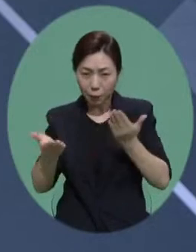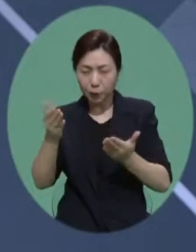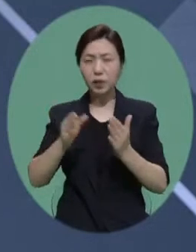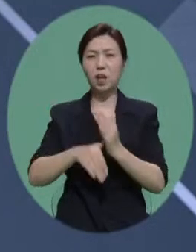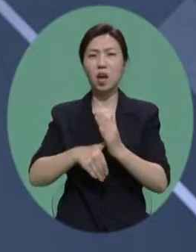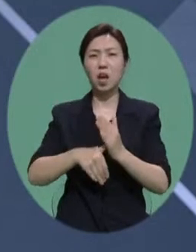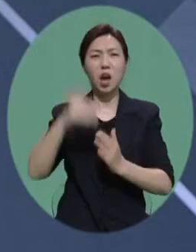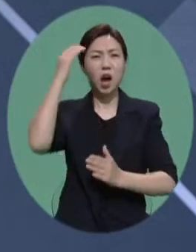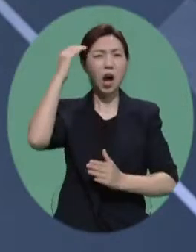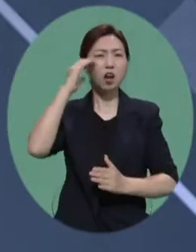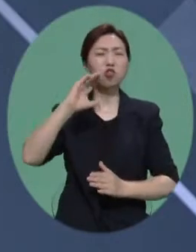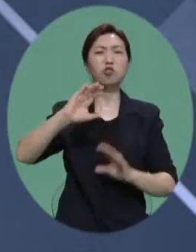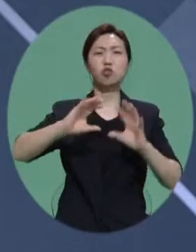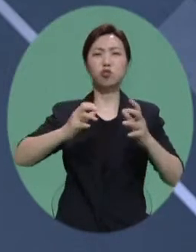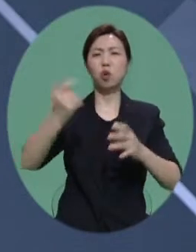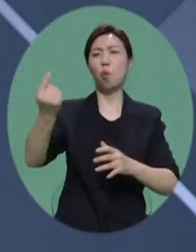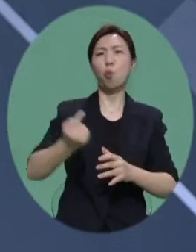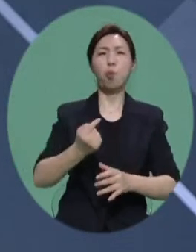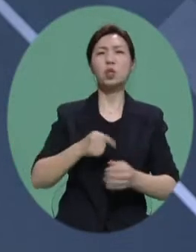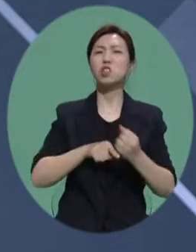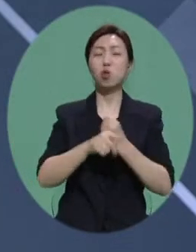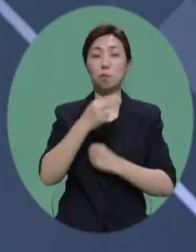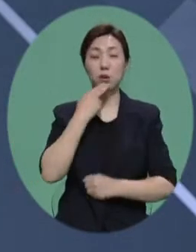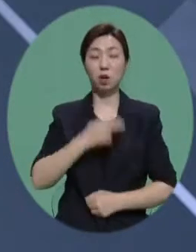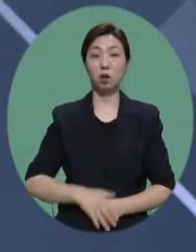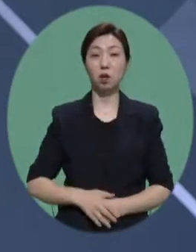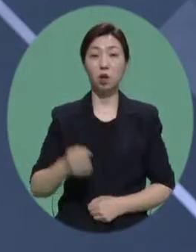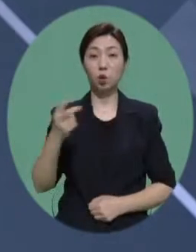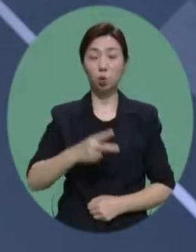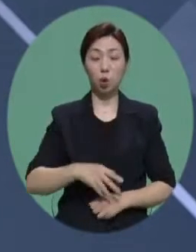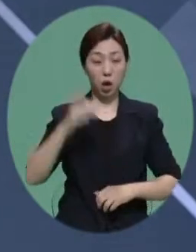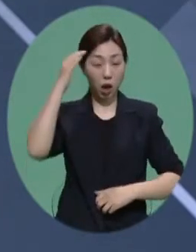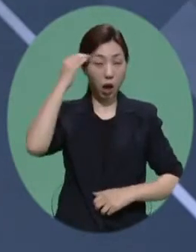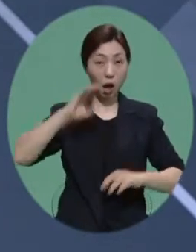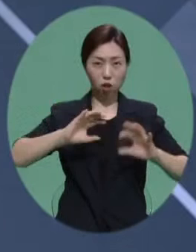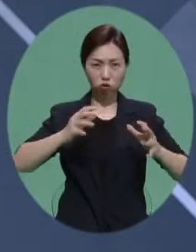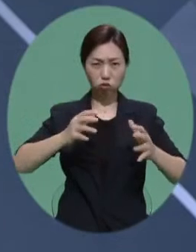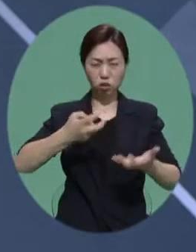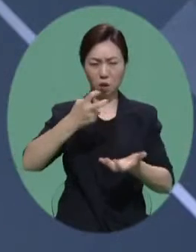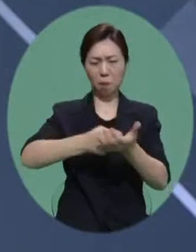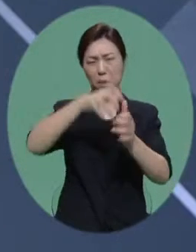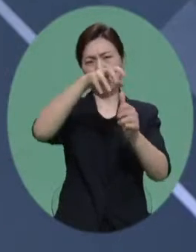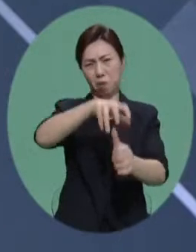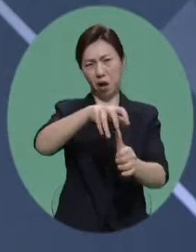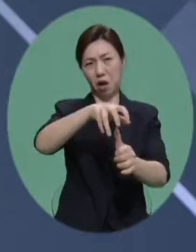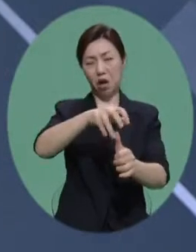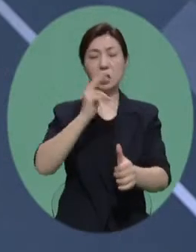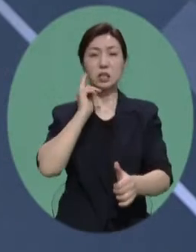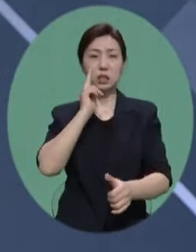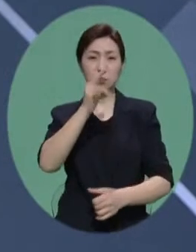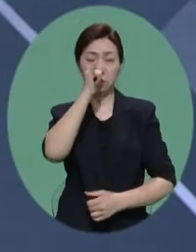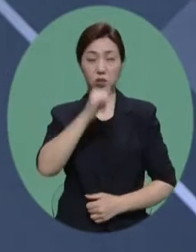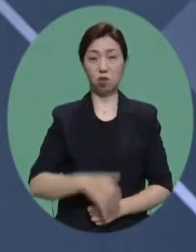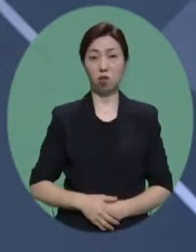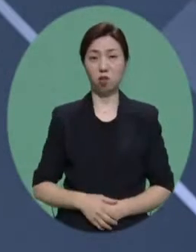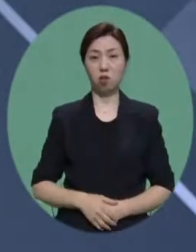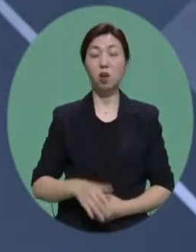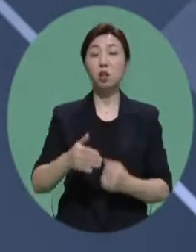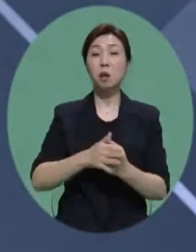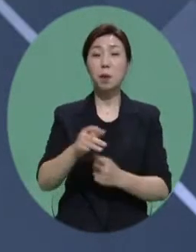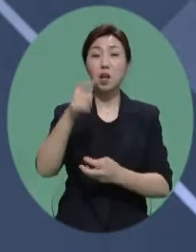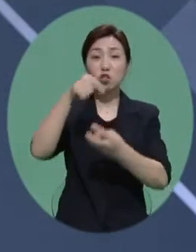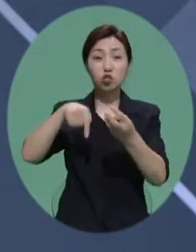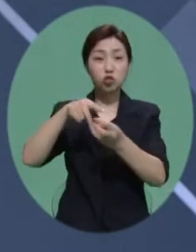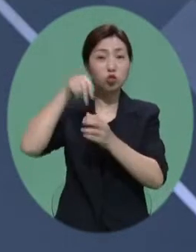너무나도 많습니다 사실 어 규제 문제가 어떻게 보면 제 심각할 수 있습니다 그걸 빼 뭐 오셨고 요